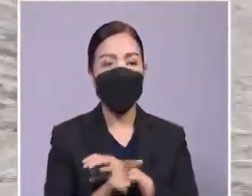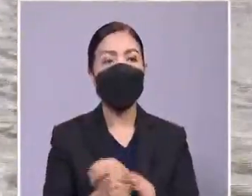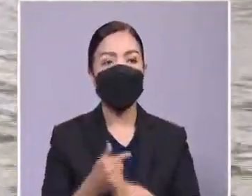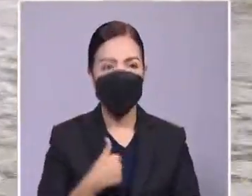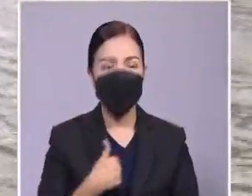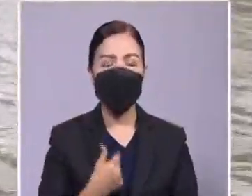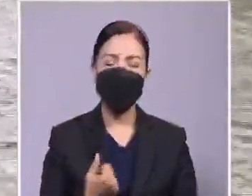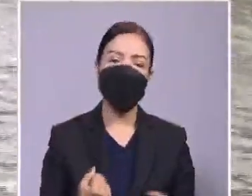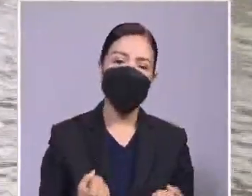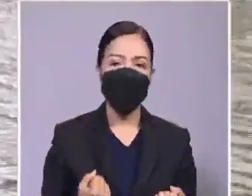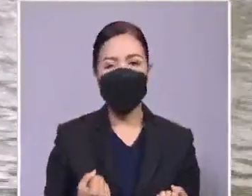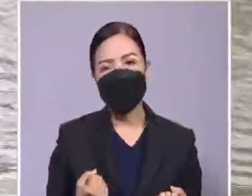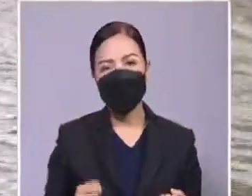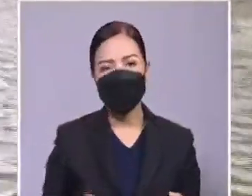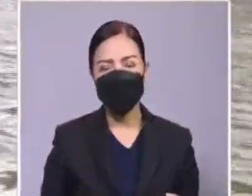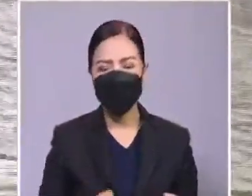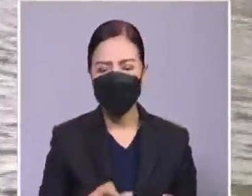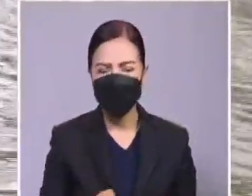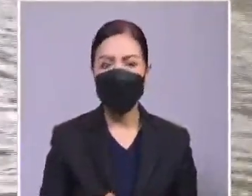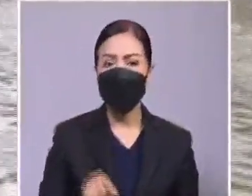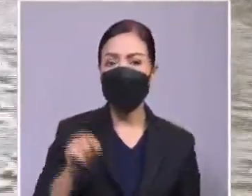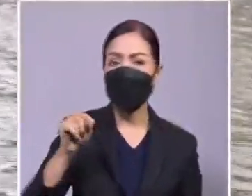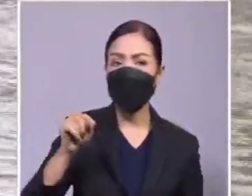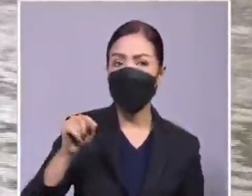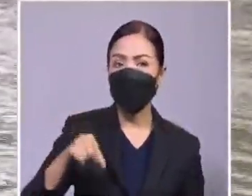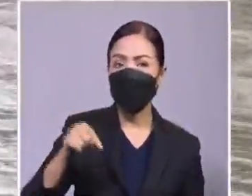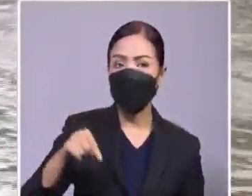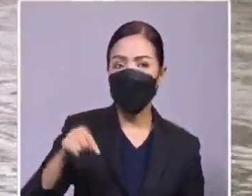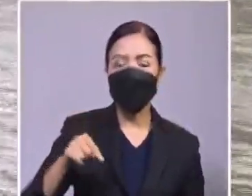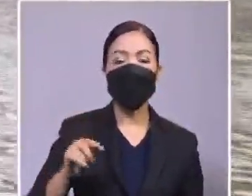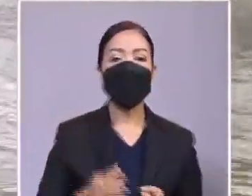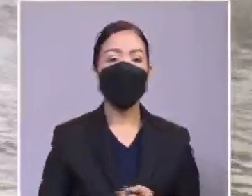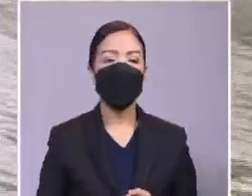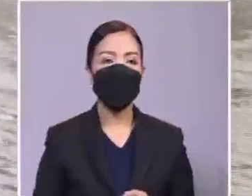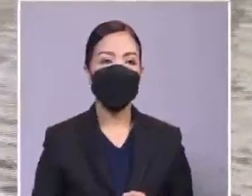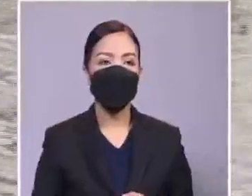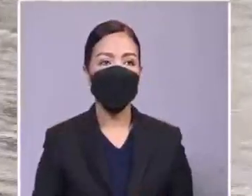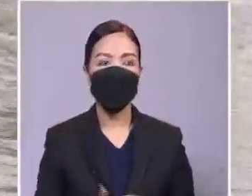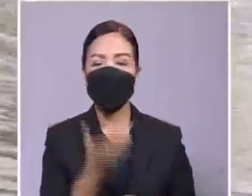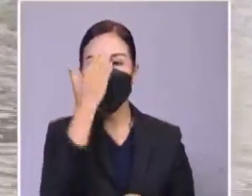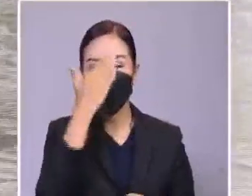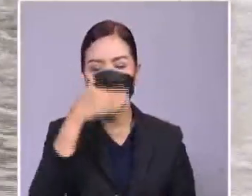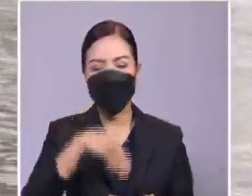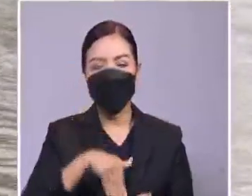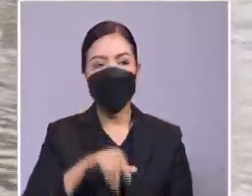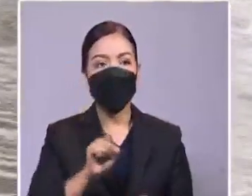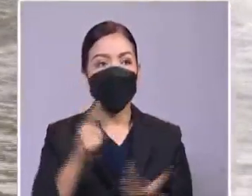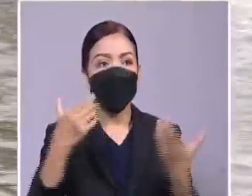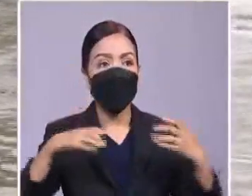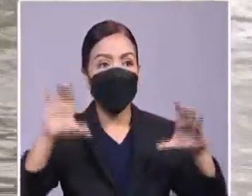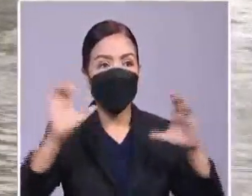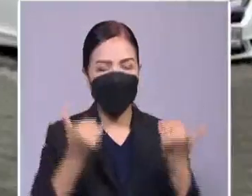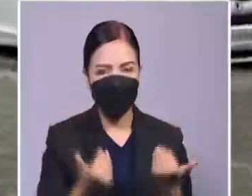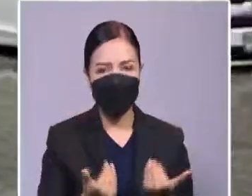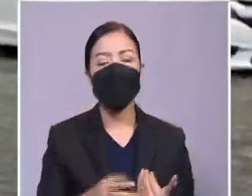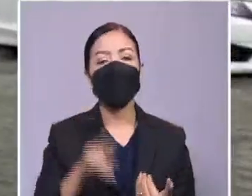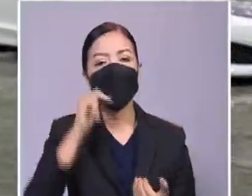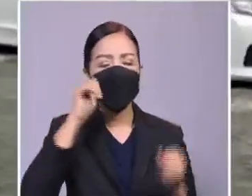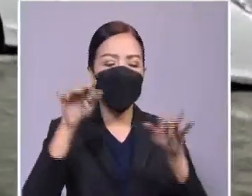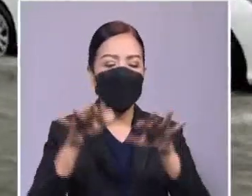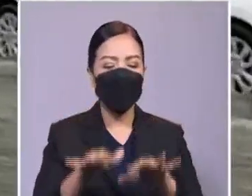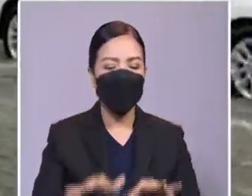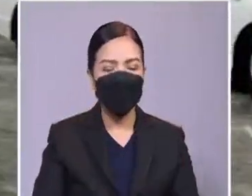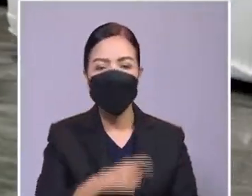ดิฉันผ่านเมื่อสักครู่นี้เนี่ยก็พบว่าน้ำตรงเส้นถนนแจ้งวัฒนะหน้าศูนย์ราชการเนี่ยน้ำแห้งแล้วนะคะแต่ว่า